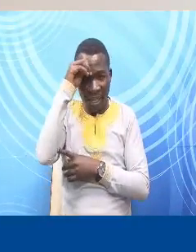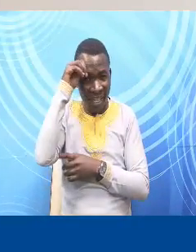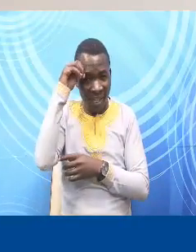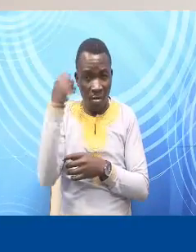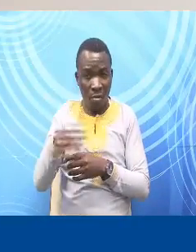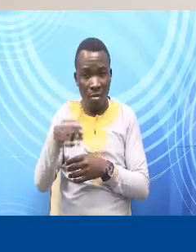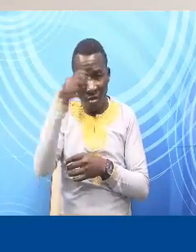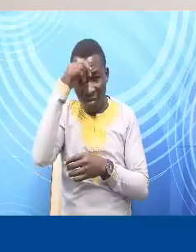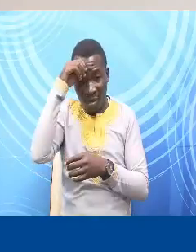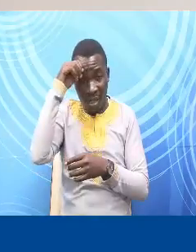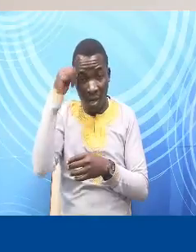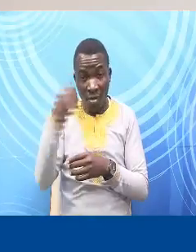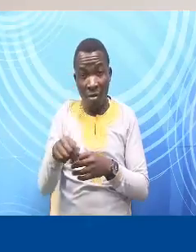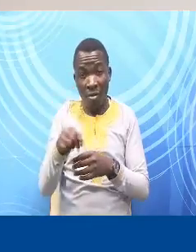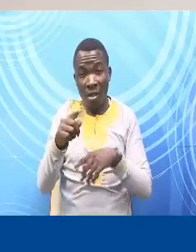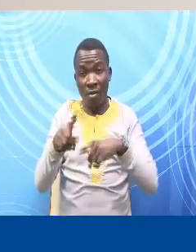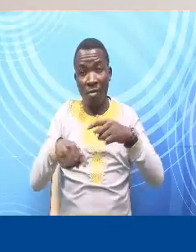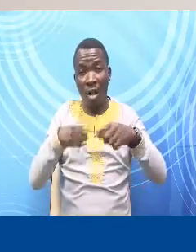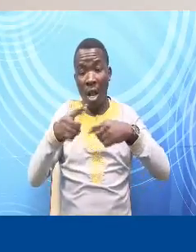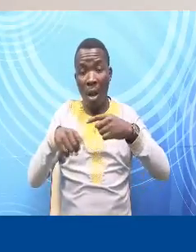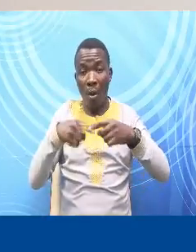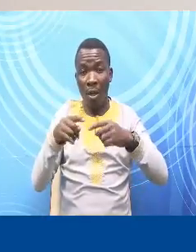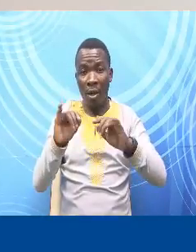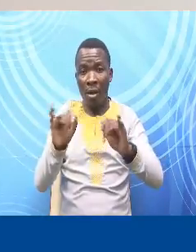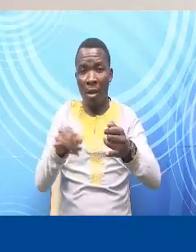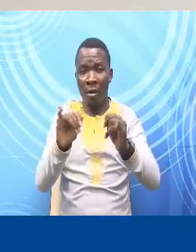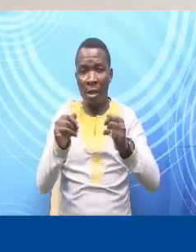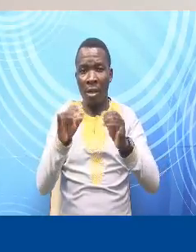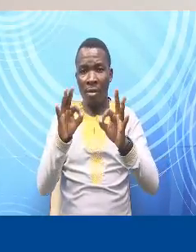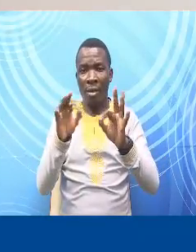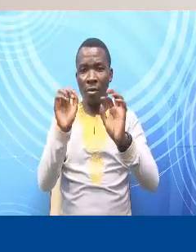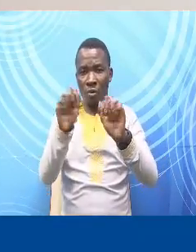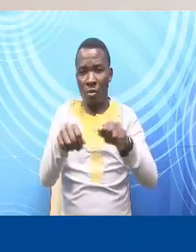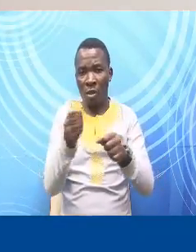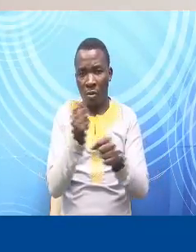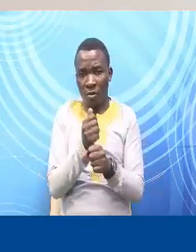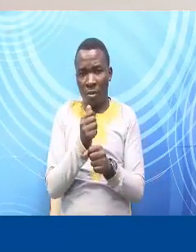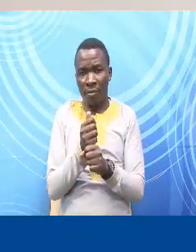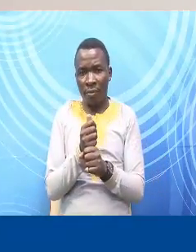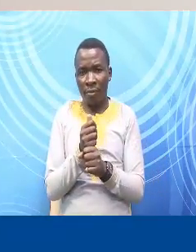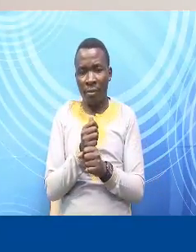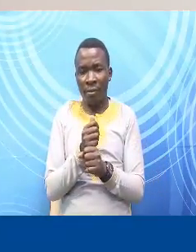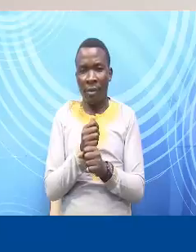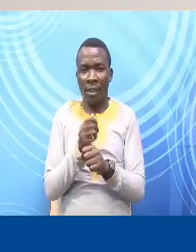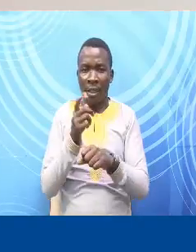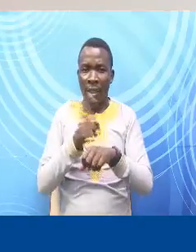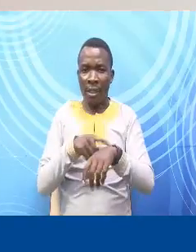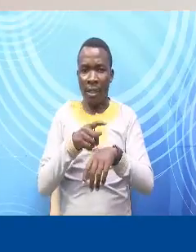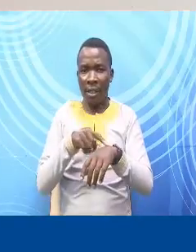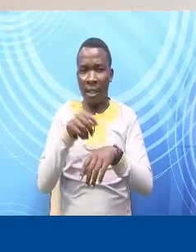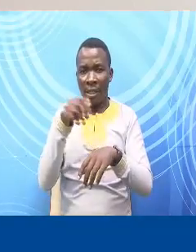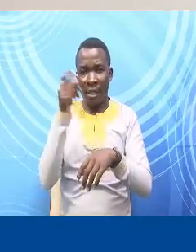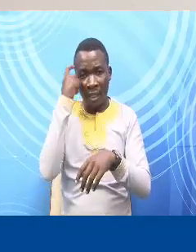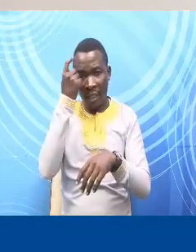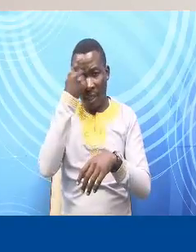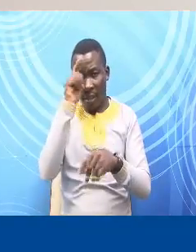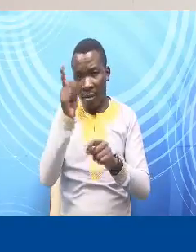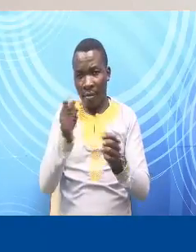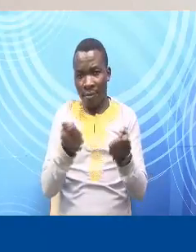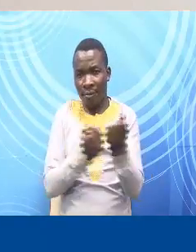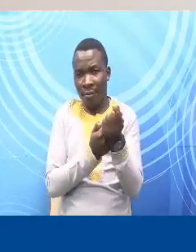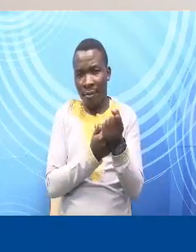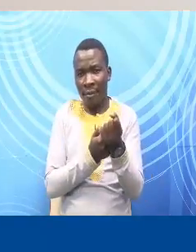biraruhije ariko twakomeje kugerageza ibyo dushoboye gukora mu gihe leta yaba ntakikoze